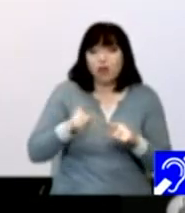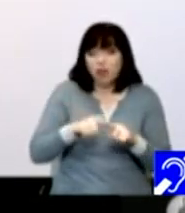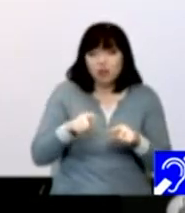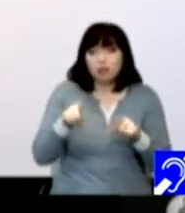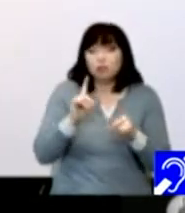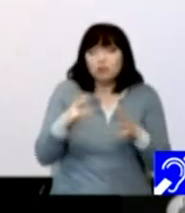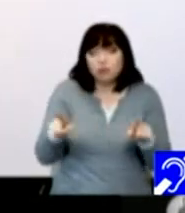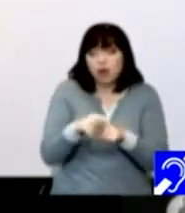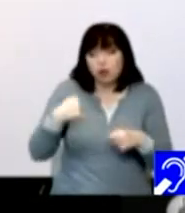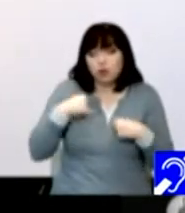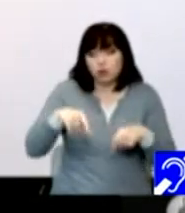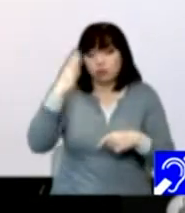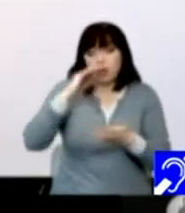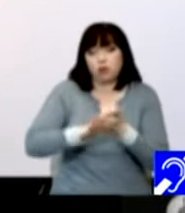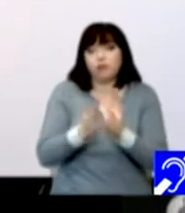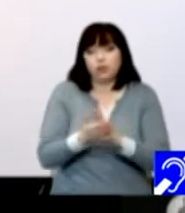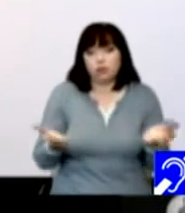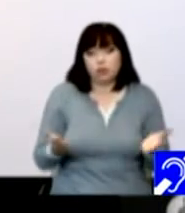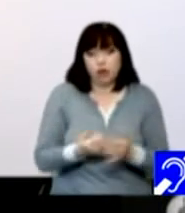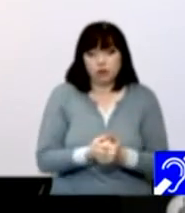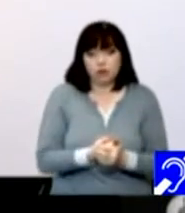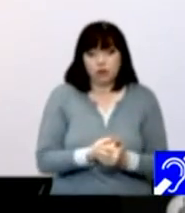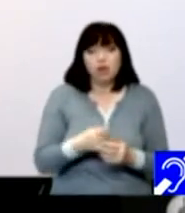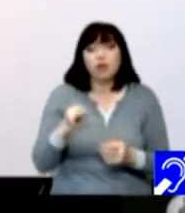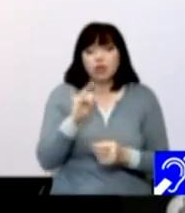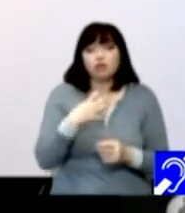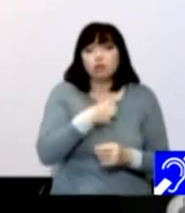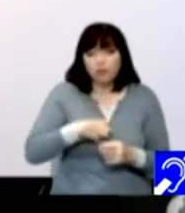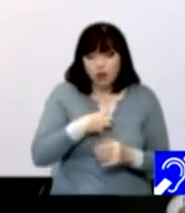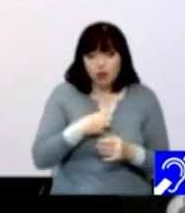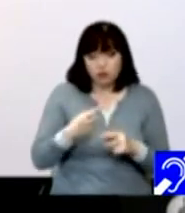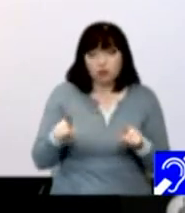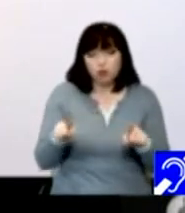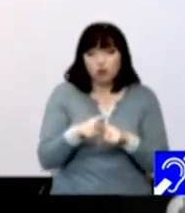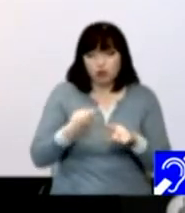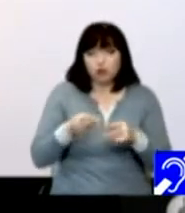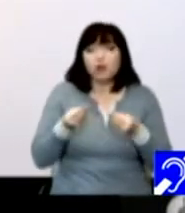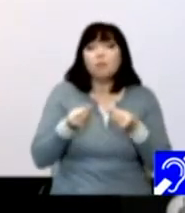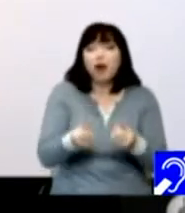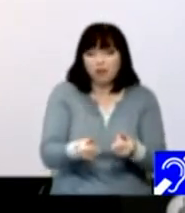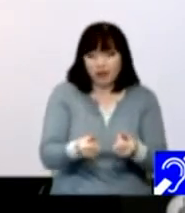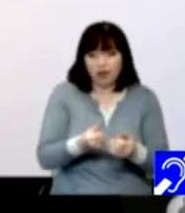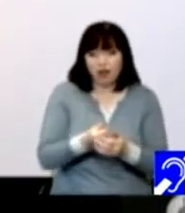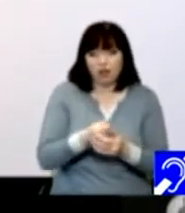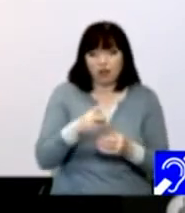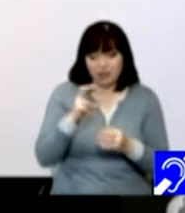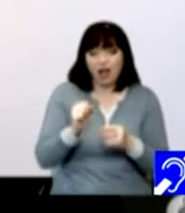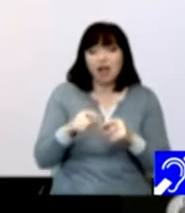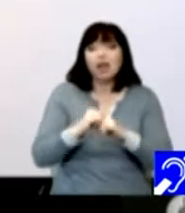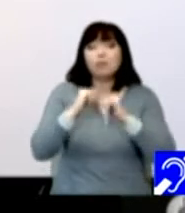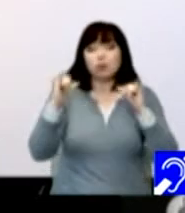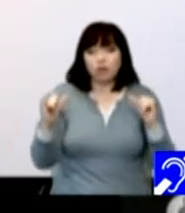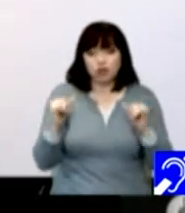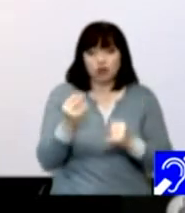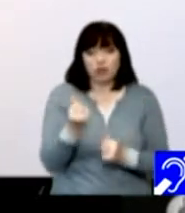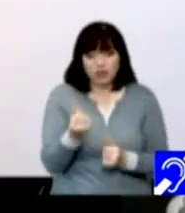schimbat mult. Dar al doilea factor important care a contribuit tot cam jumătate din creșterea